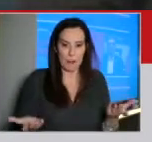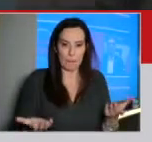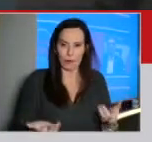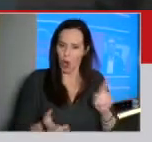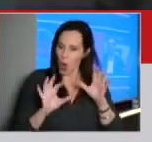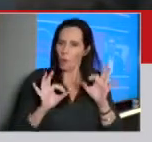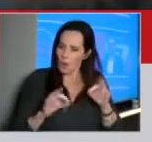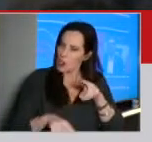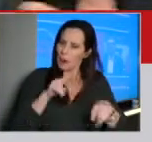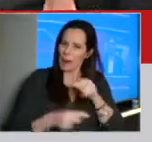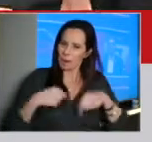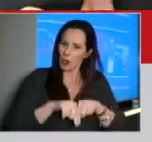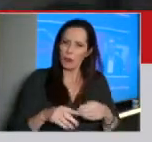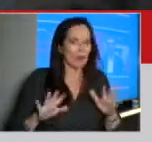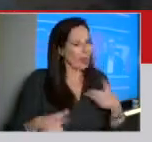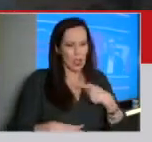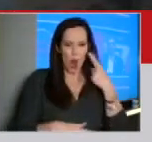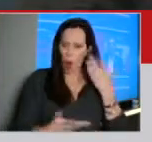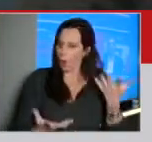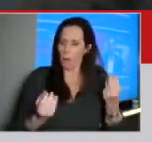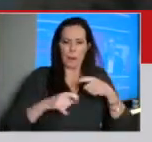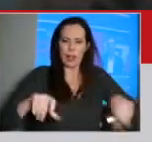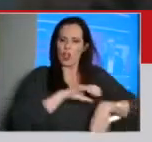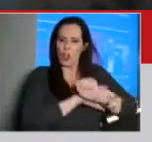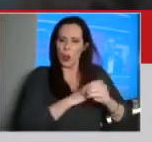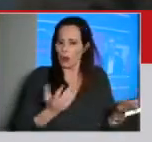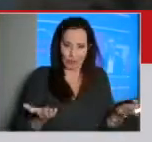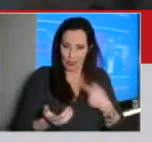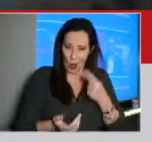לא ממש טיפלתם בתחום הזה. אני לא רואה הצפה של מגרשי כדורגל היום.